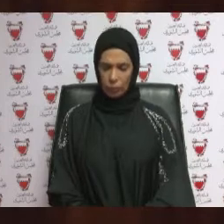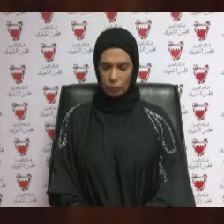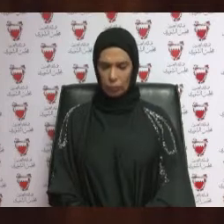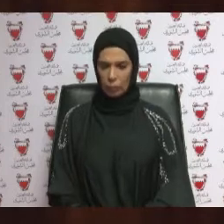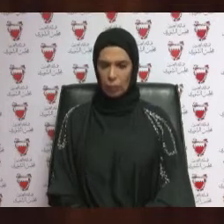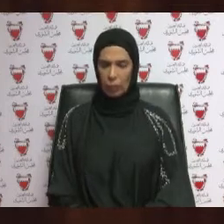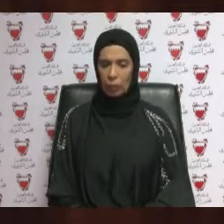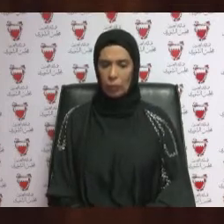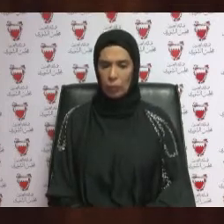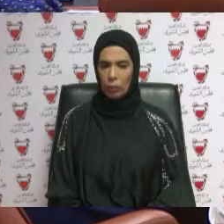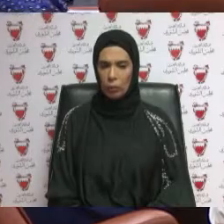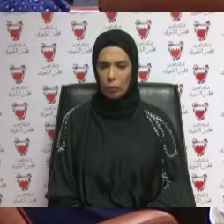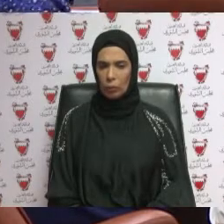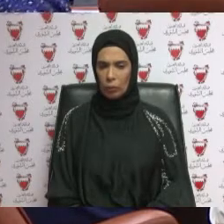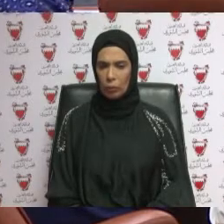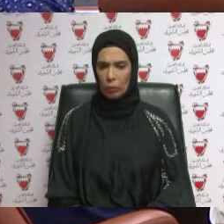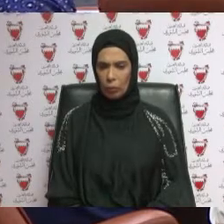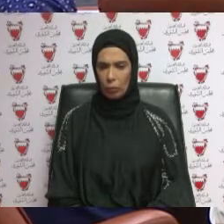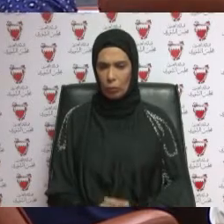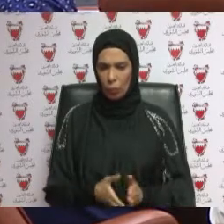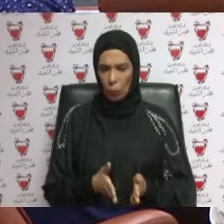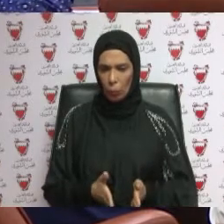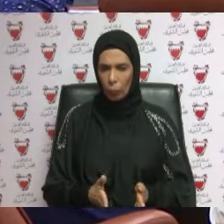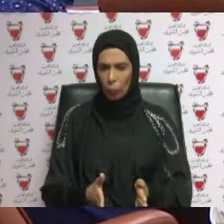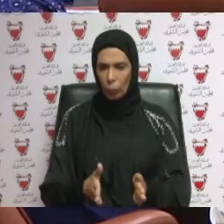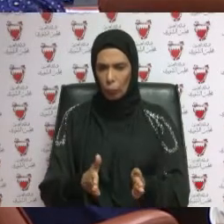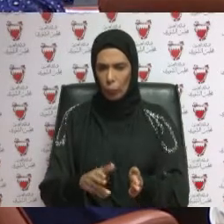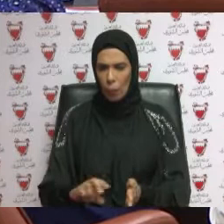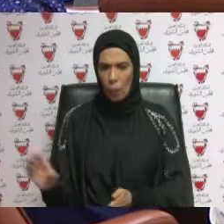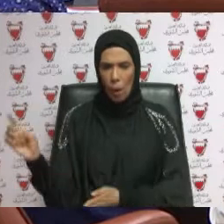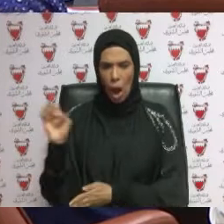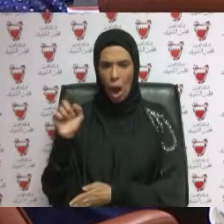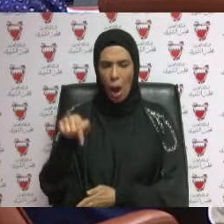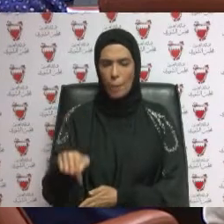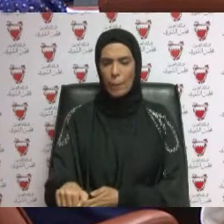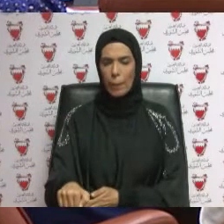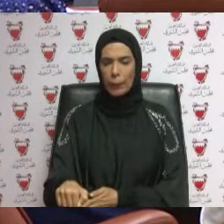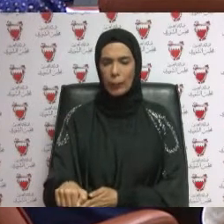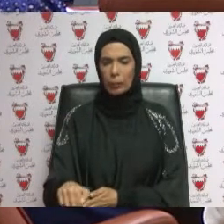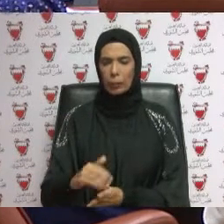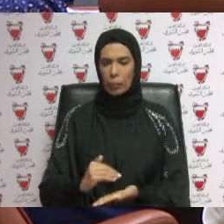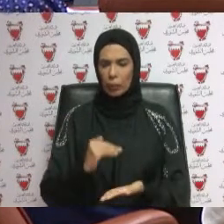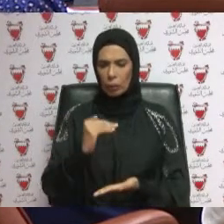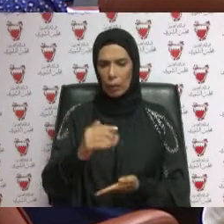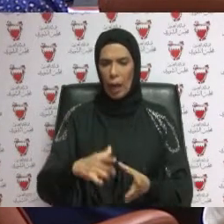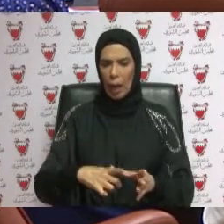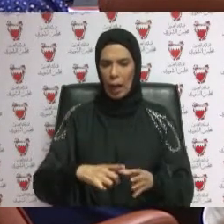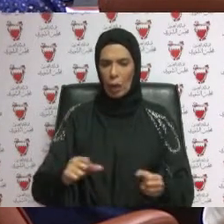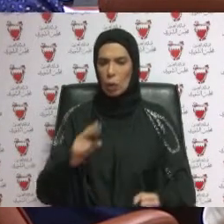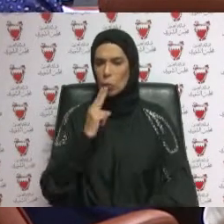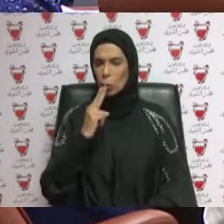تعميق القناة الواقعة جنوب المعامير لتخدم منطقة خليج توبلي،